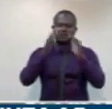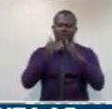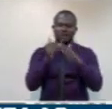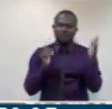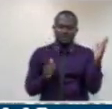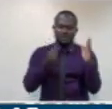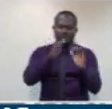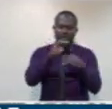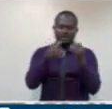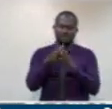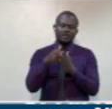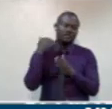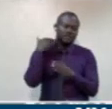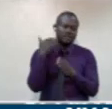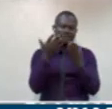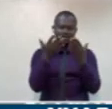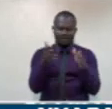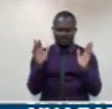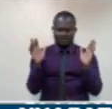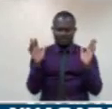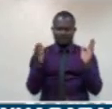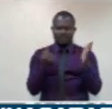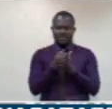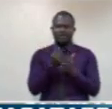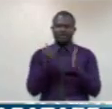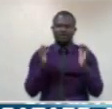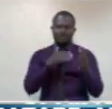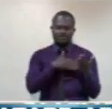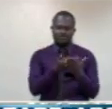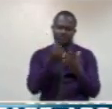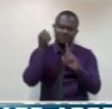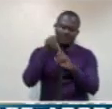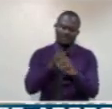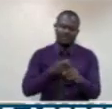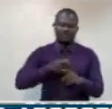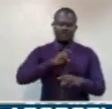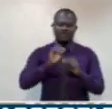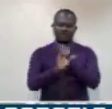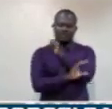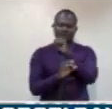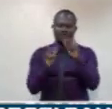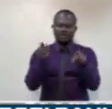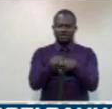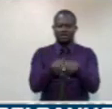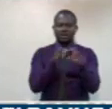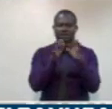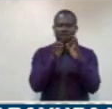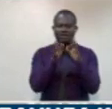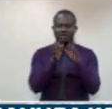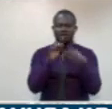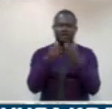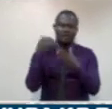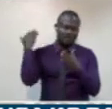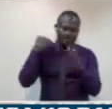y'indi mikino genocide ikirangira ngo byatewe n'ubwitangiye no guharanira ishema ry'igihugu nk'uko bisobanurwa